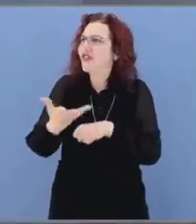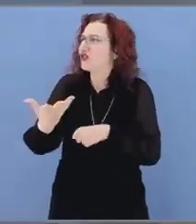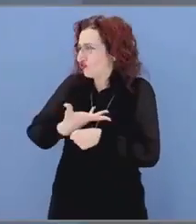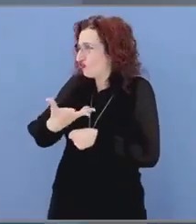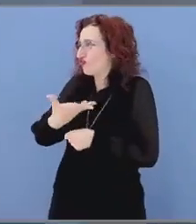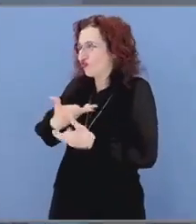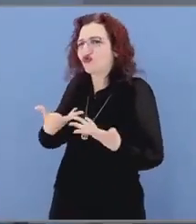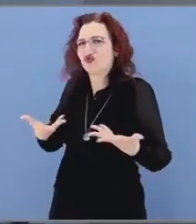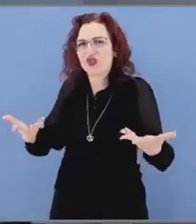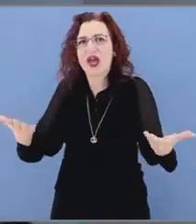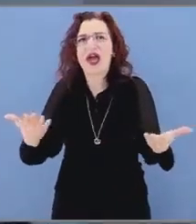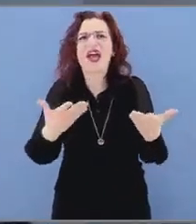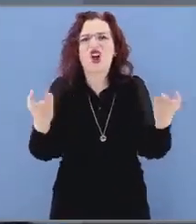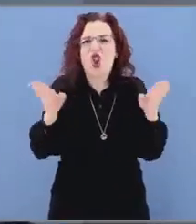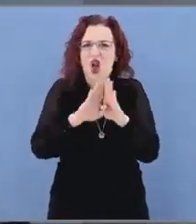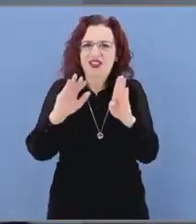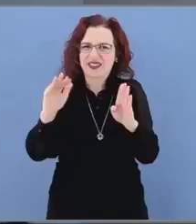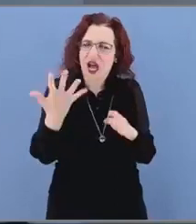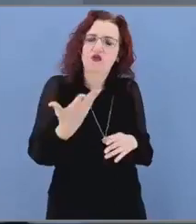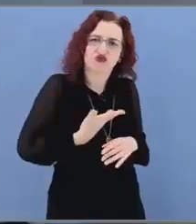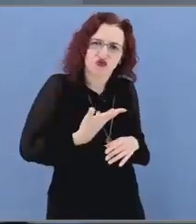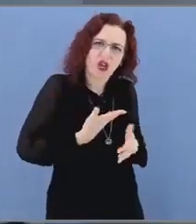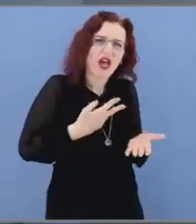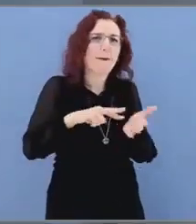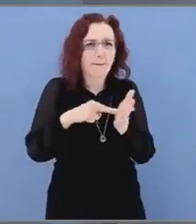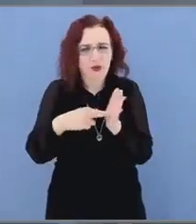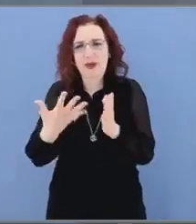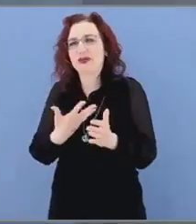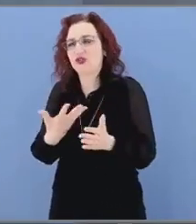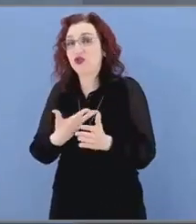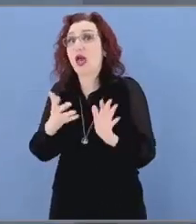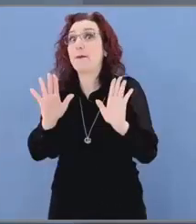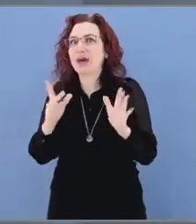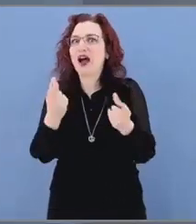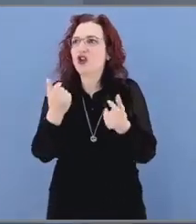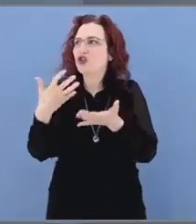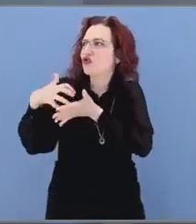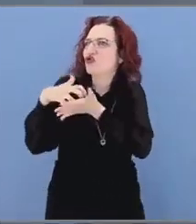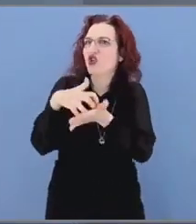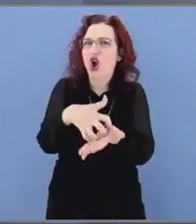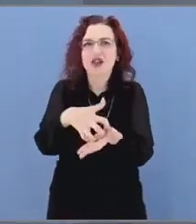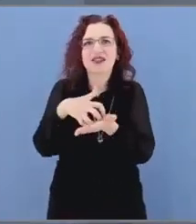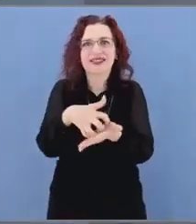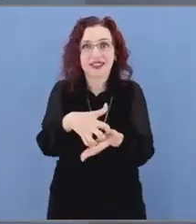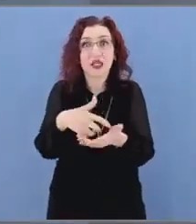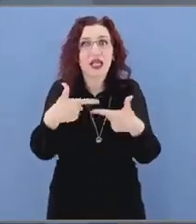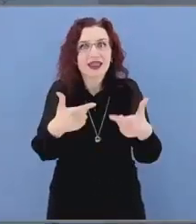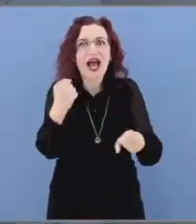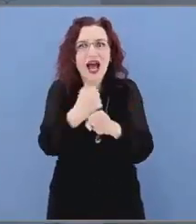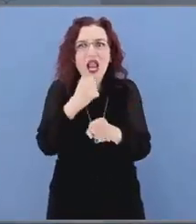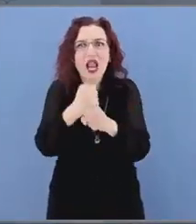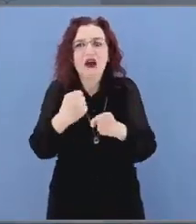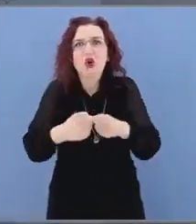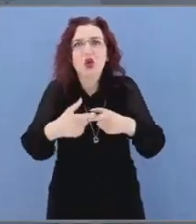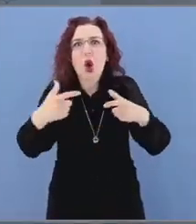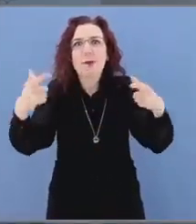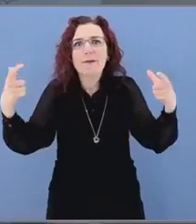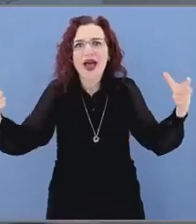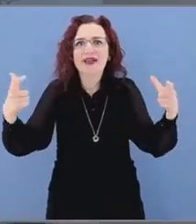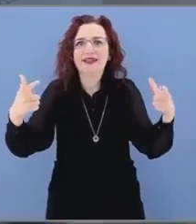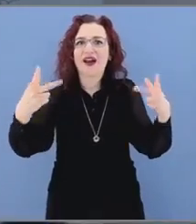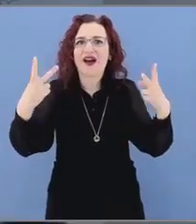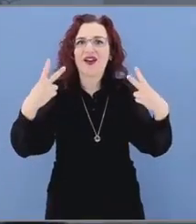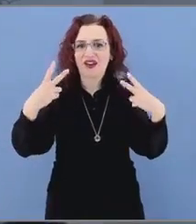lockdown, malgrado tutti i problemi, stiamo investendo soldi per creare lavoro poi e per migliorare la qualità urbana, è una